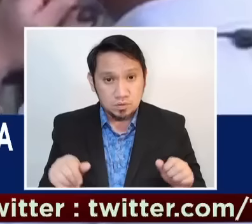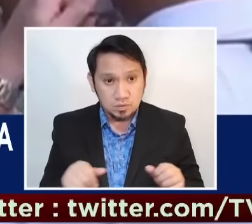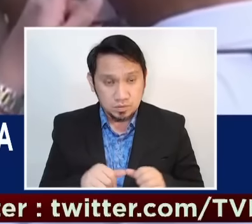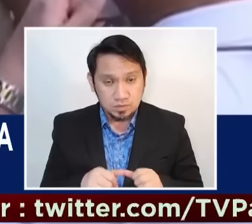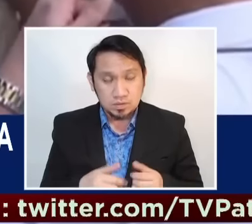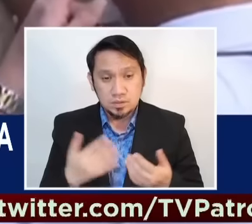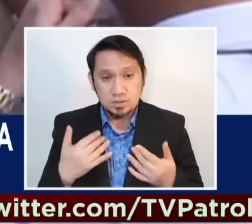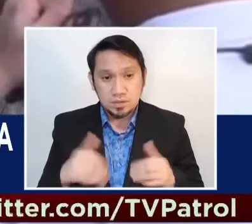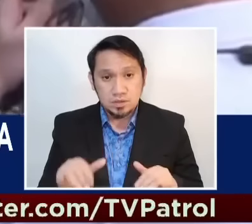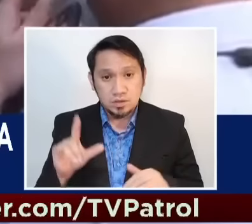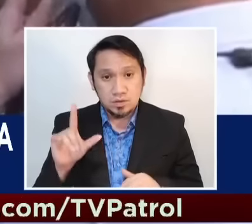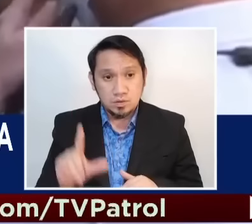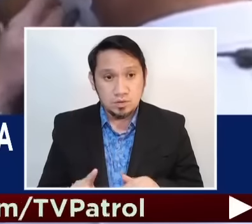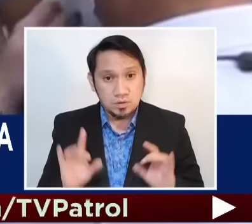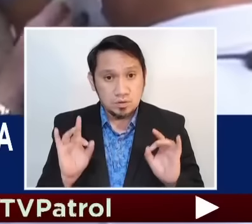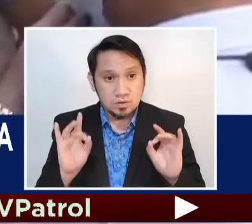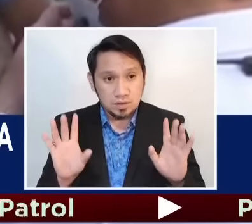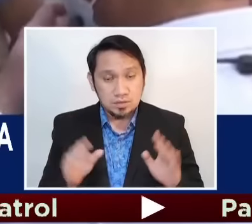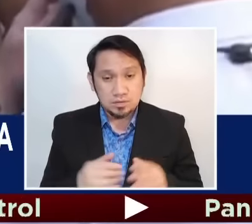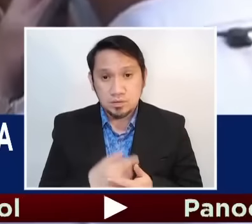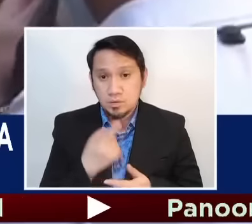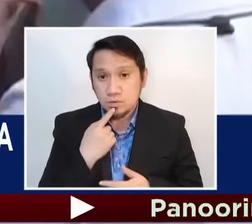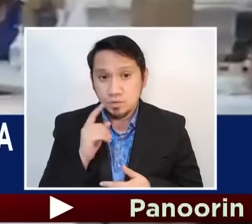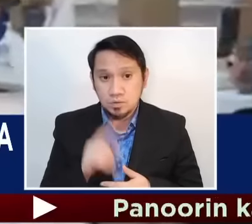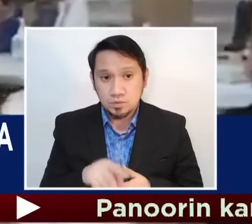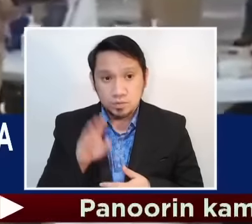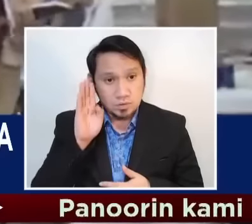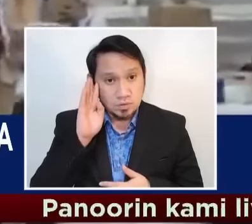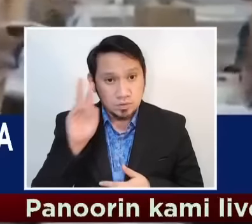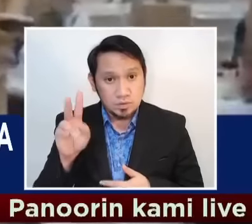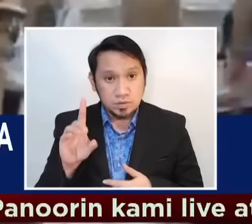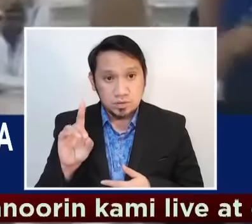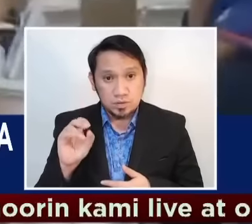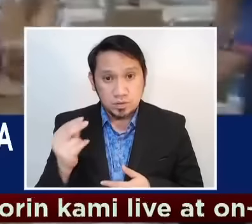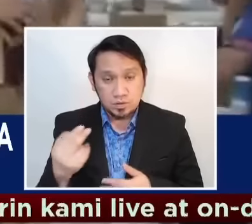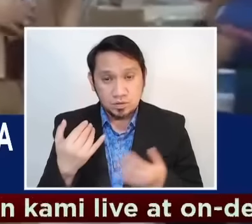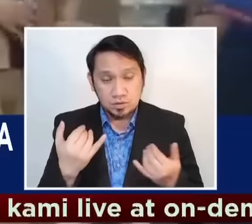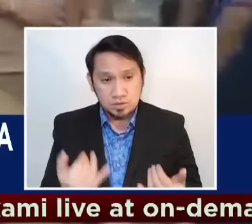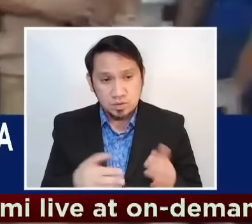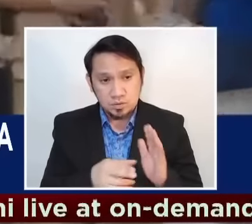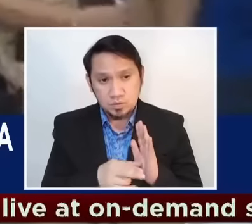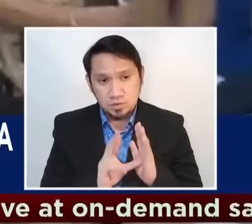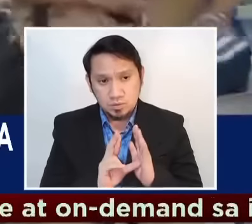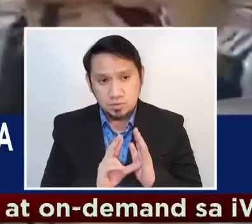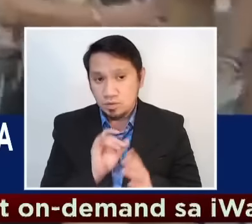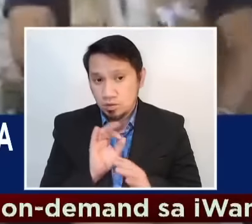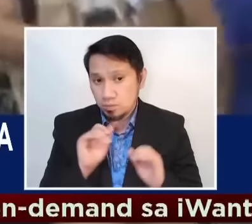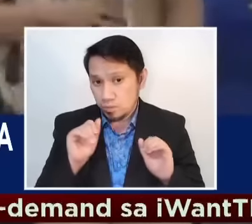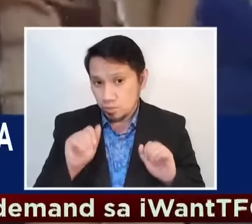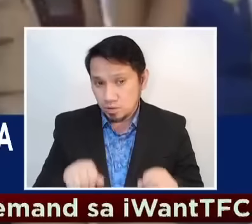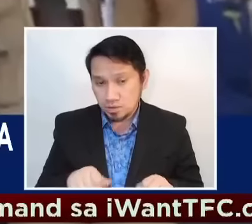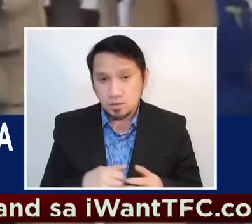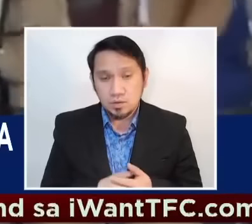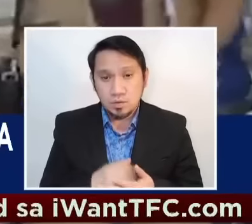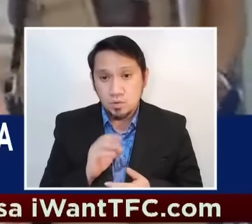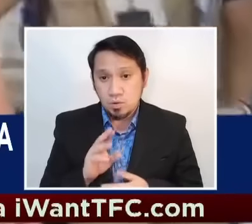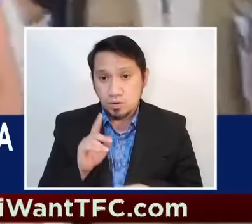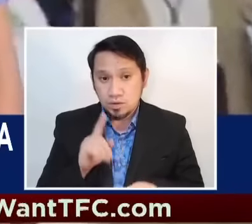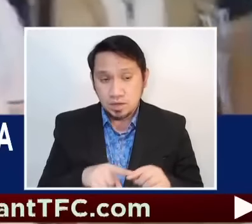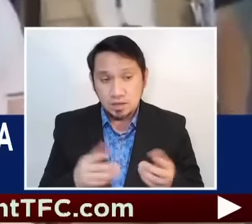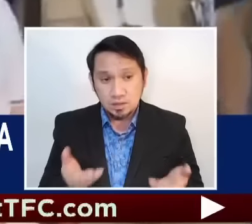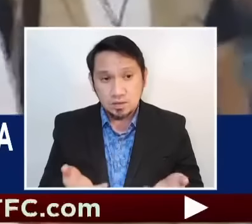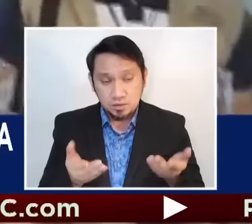risk. Sabi ni Vergere, ipinag-utos ni Pangulong Marcos sa DOH na pag-aralang maigi kung pwede na o hindi pa na i-lift